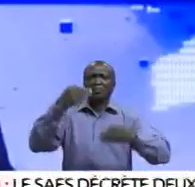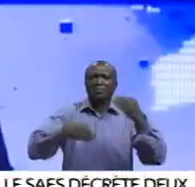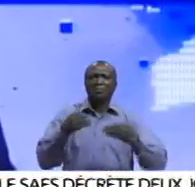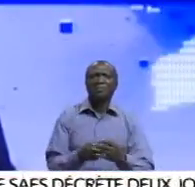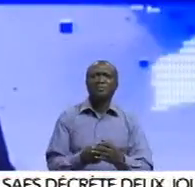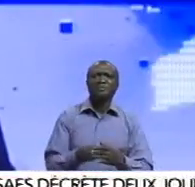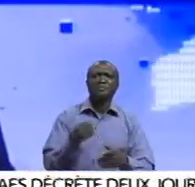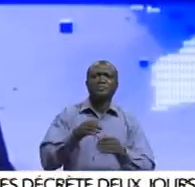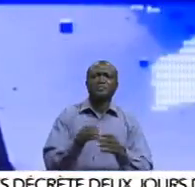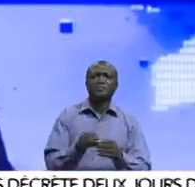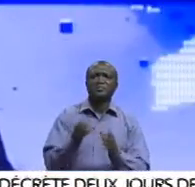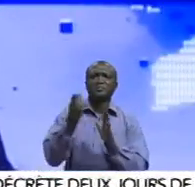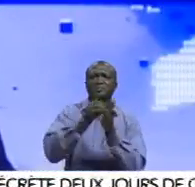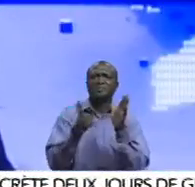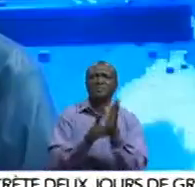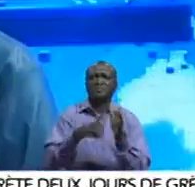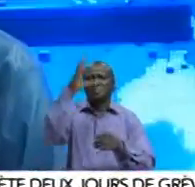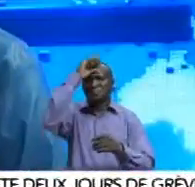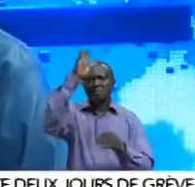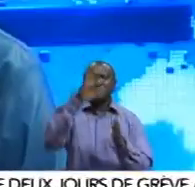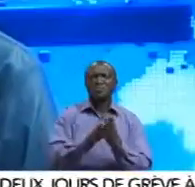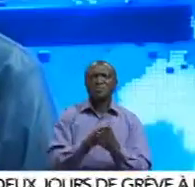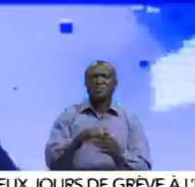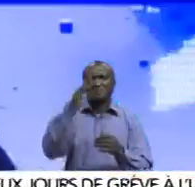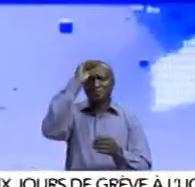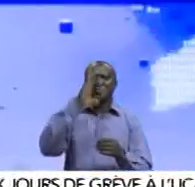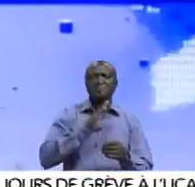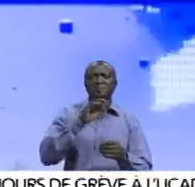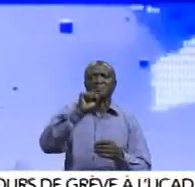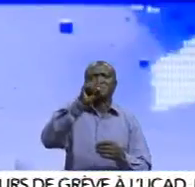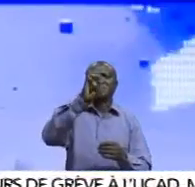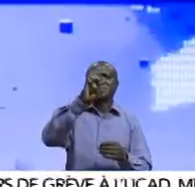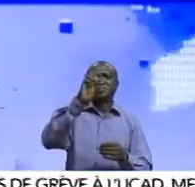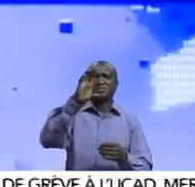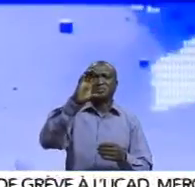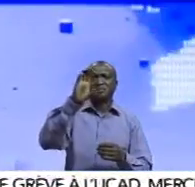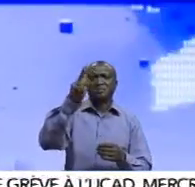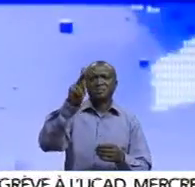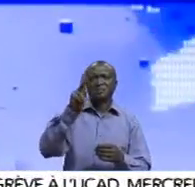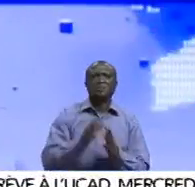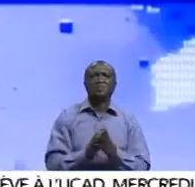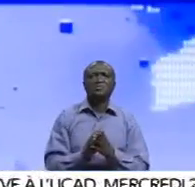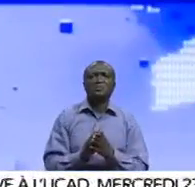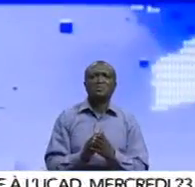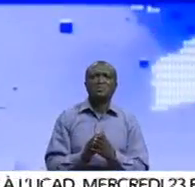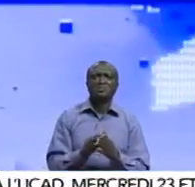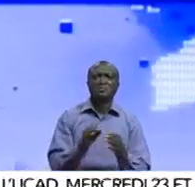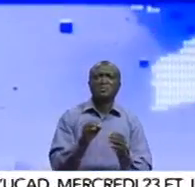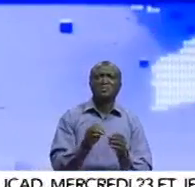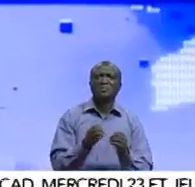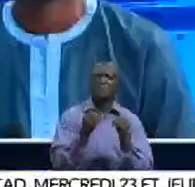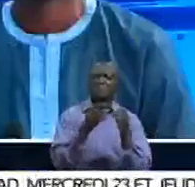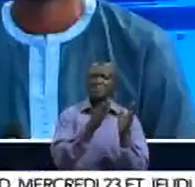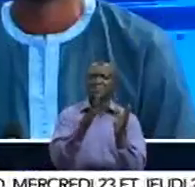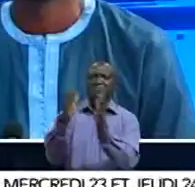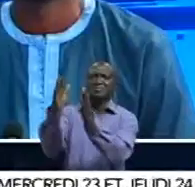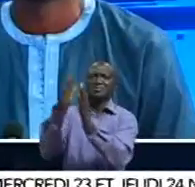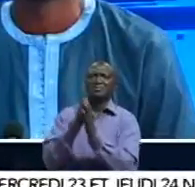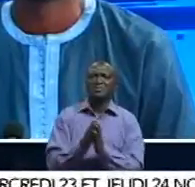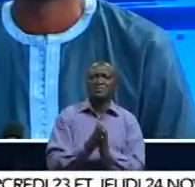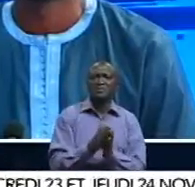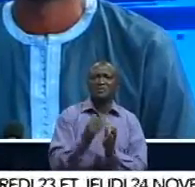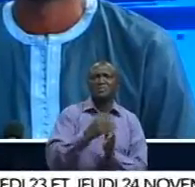questions en droits humains bonsoir Monsieur sec bonsoir vous avez certainement suivi à travers la presse la série d'agression ou en tout cas de meurtres